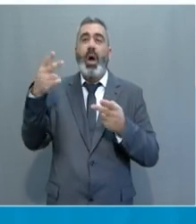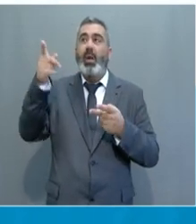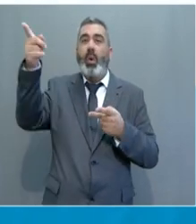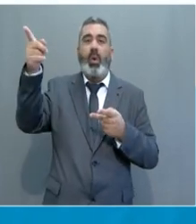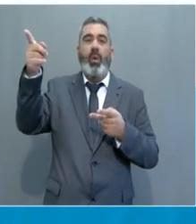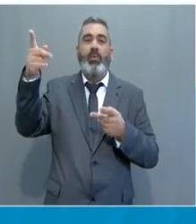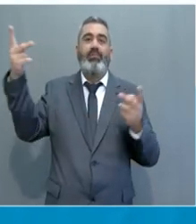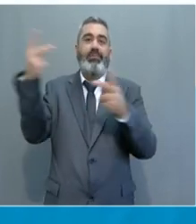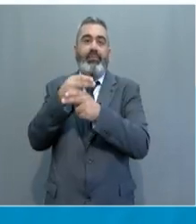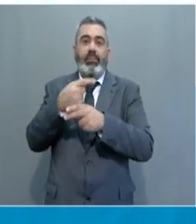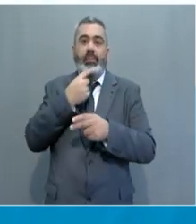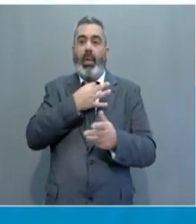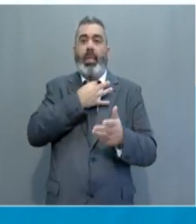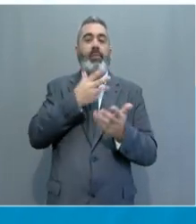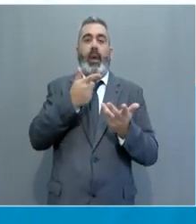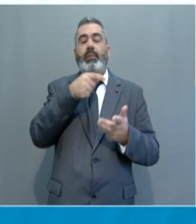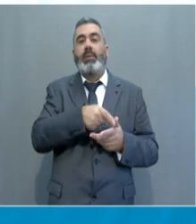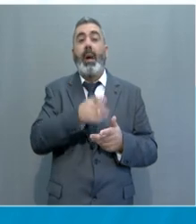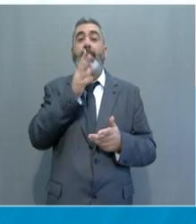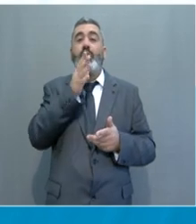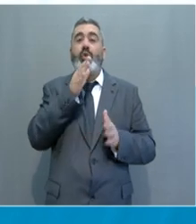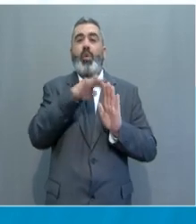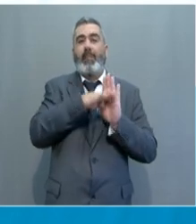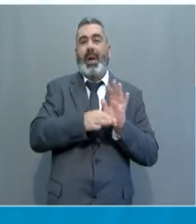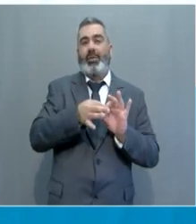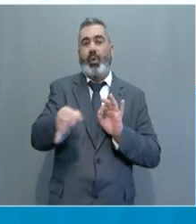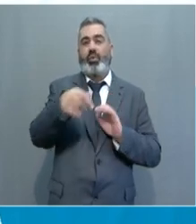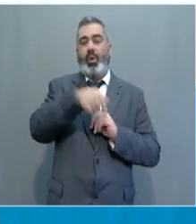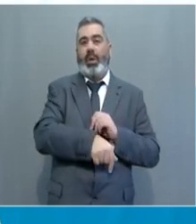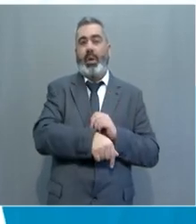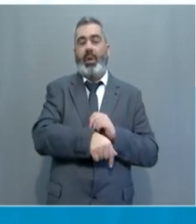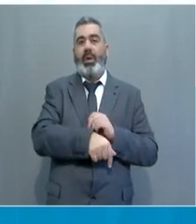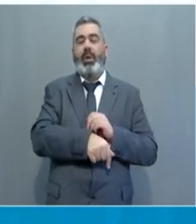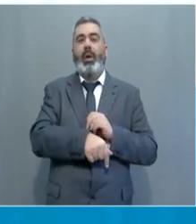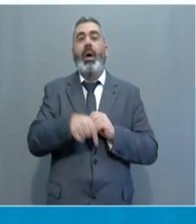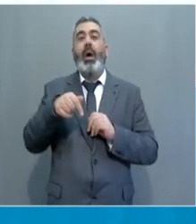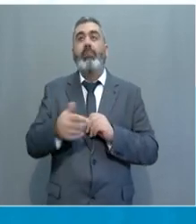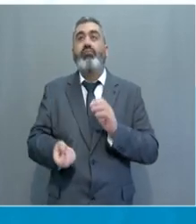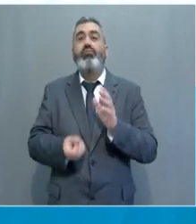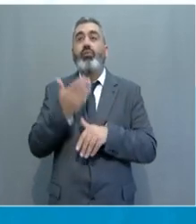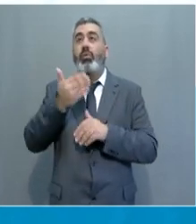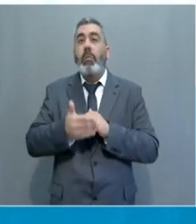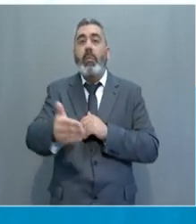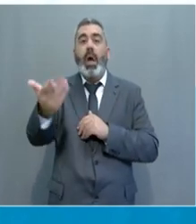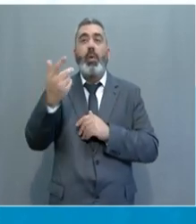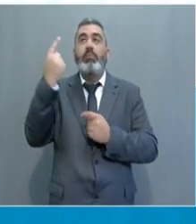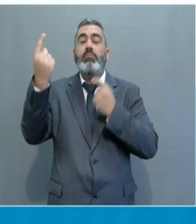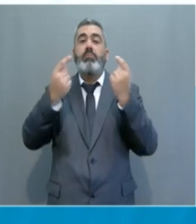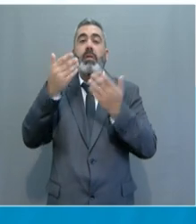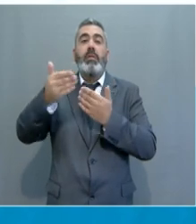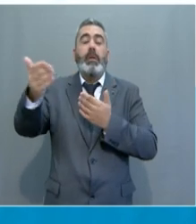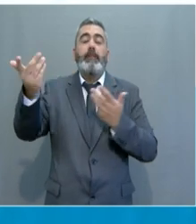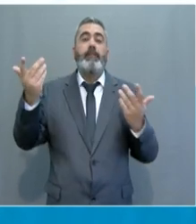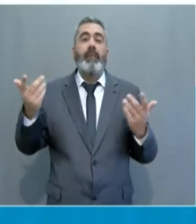προσωρινό μέτρο και σε αυτό το νέο περιβάλλον είναι επίσης βέβαιο ότι η νέα μονάδα την